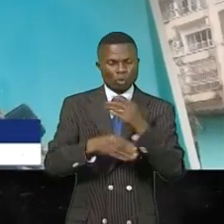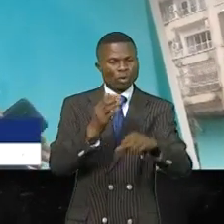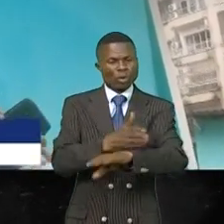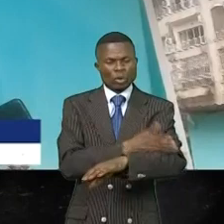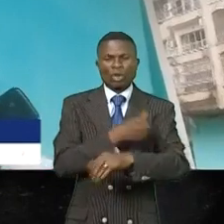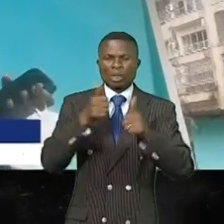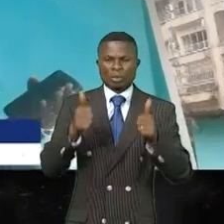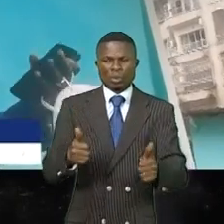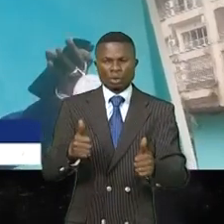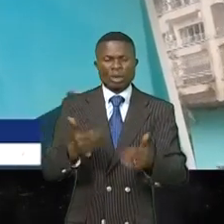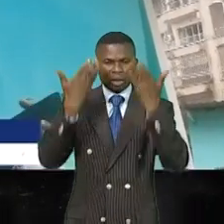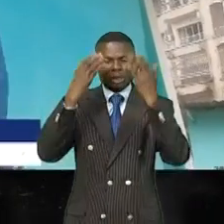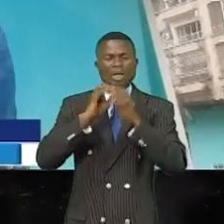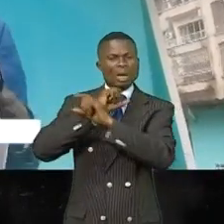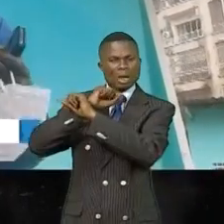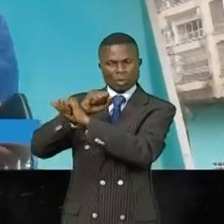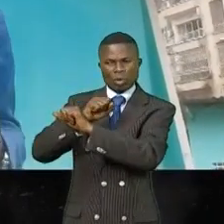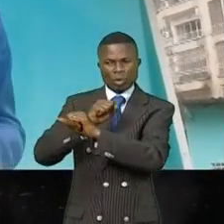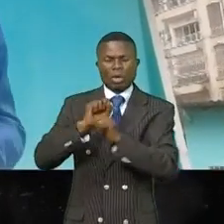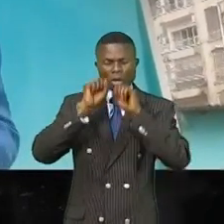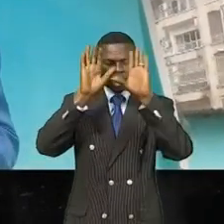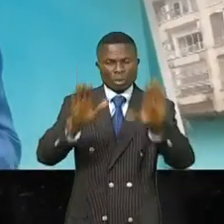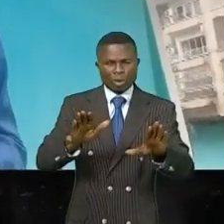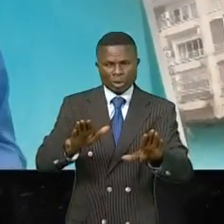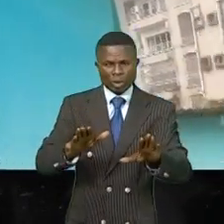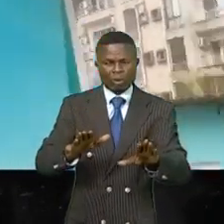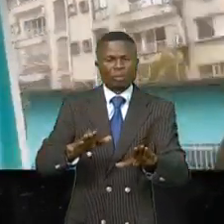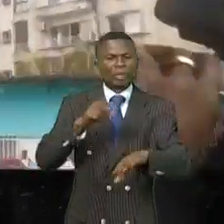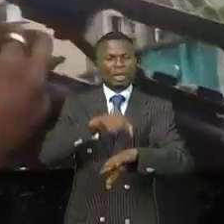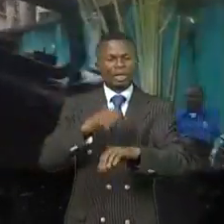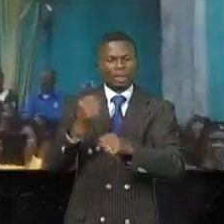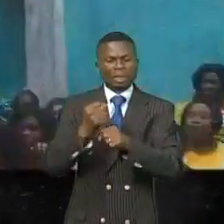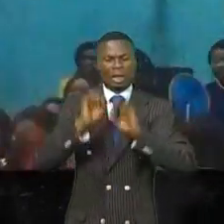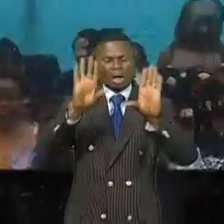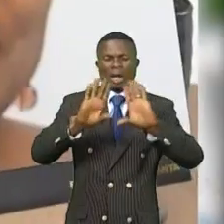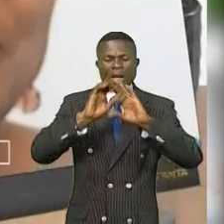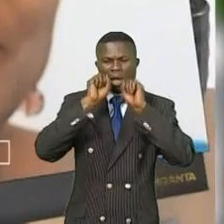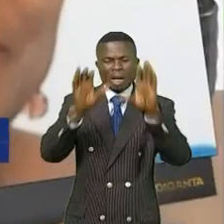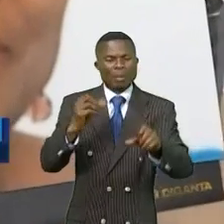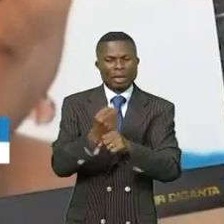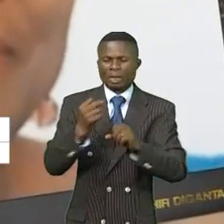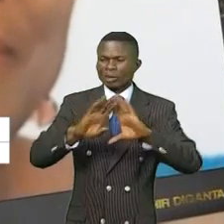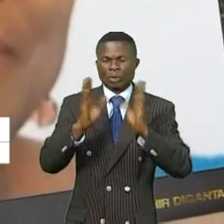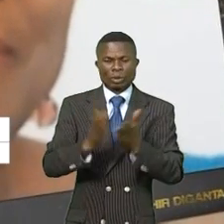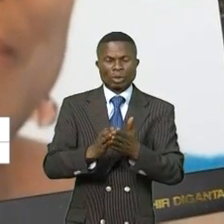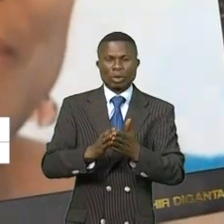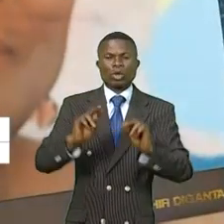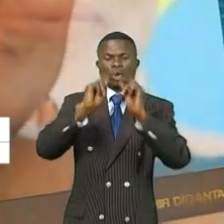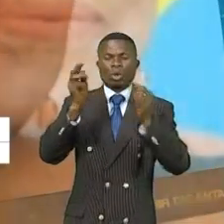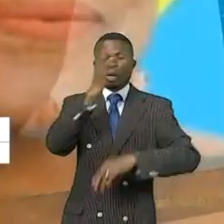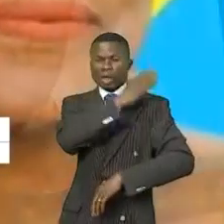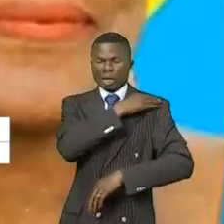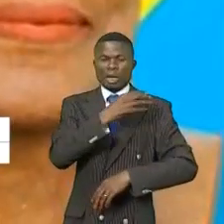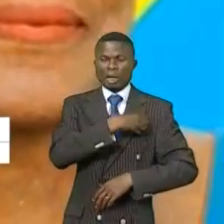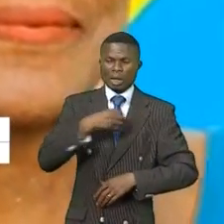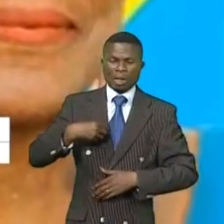malamou, Zambé abatte la mandanaye, abénissa ma camion sur tout. Cette promotion de Madame